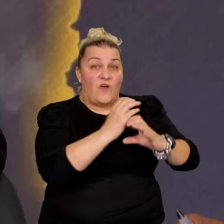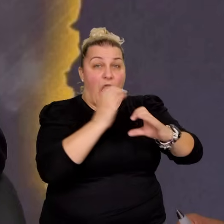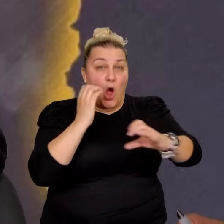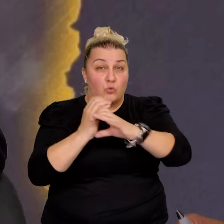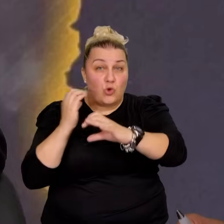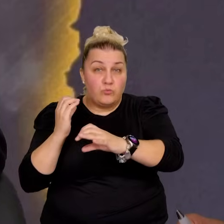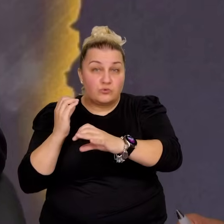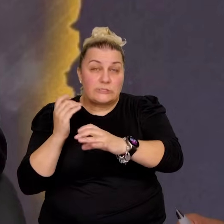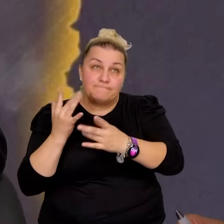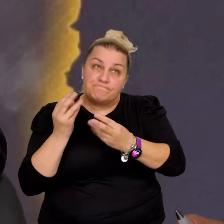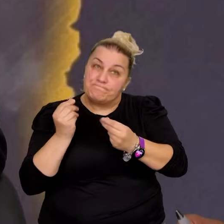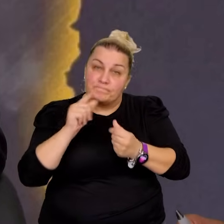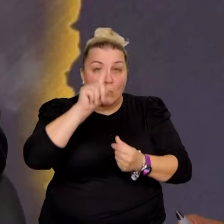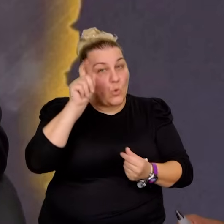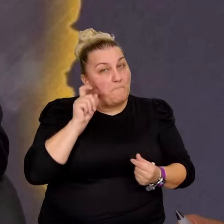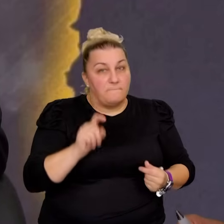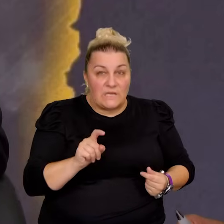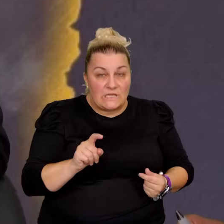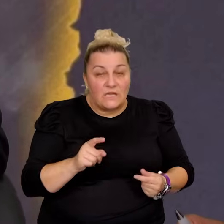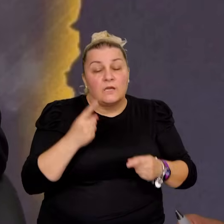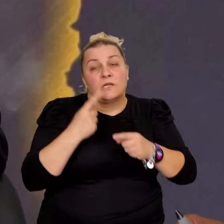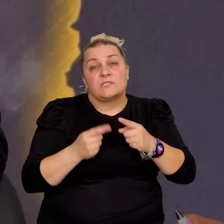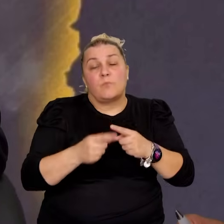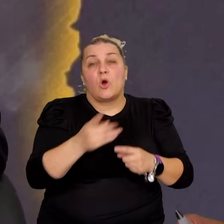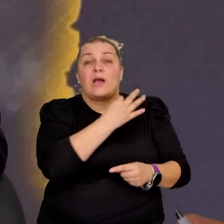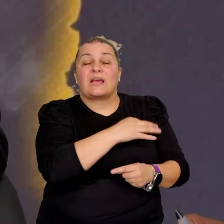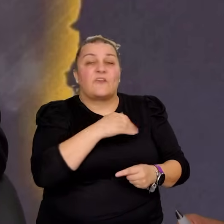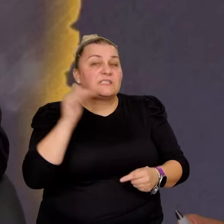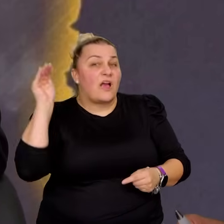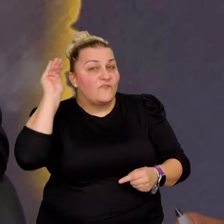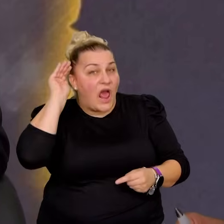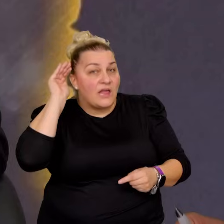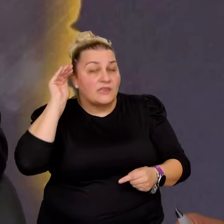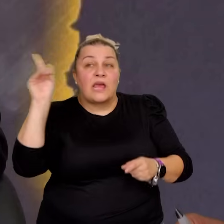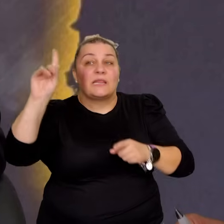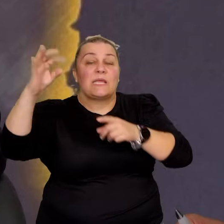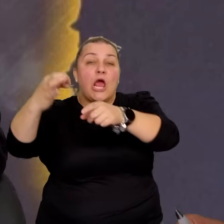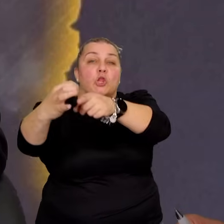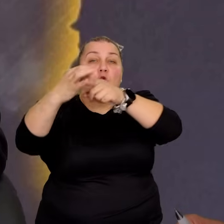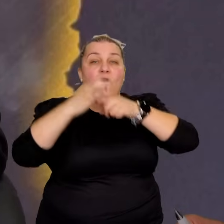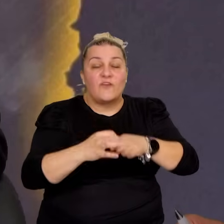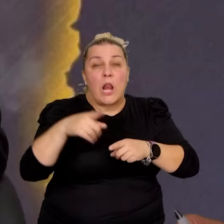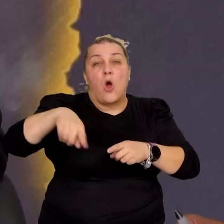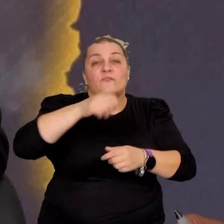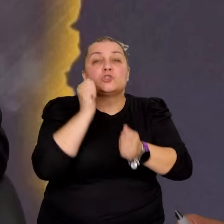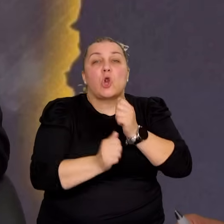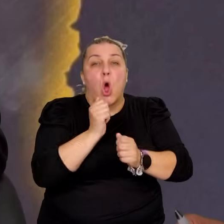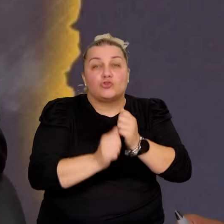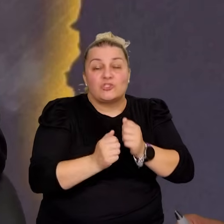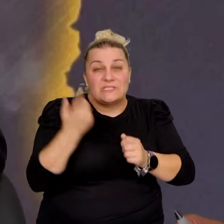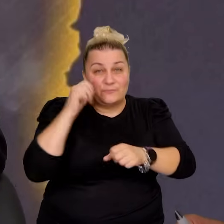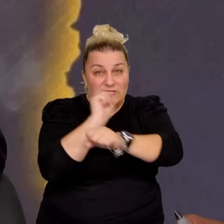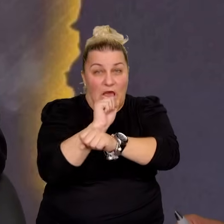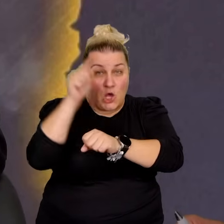autobusa došla u pitanje, jer kao hrvatska vlada nije dovela te zločince koji su